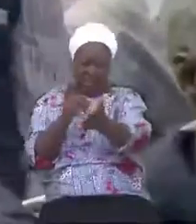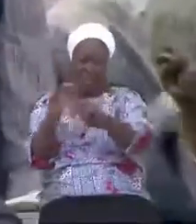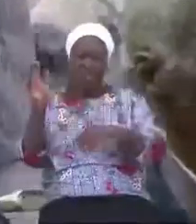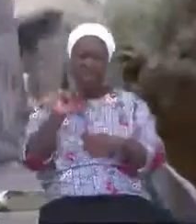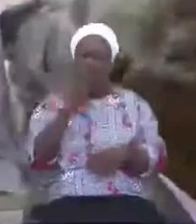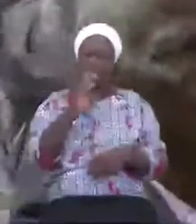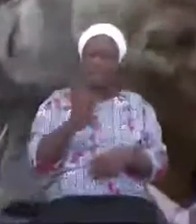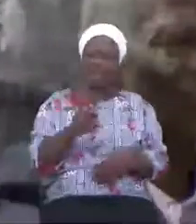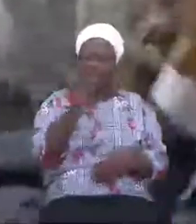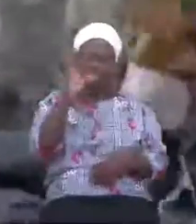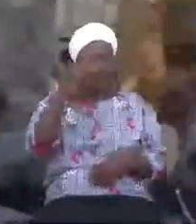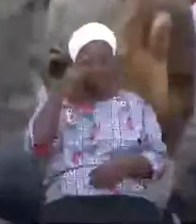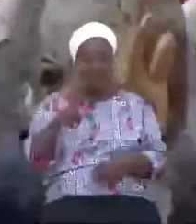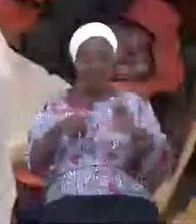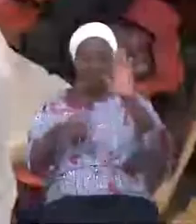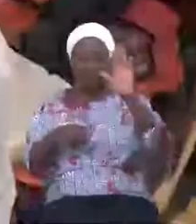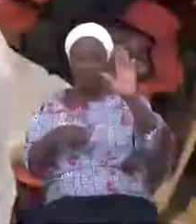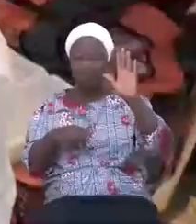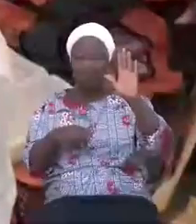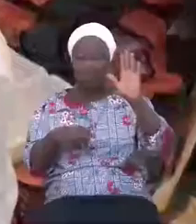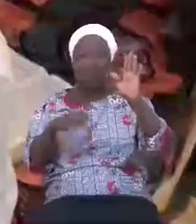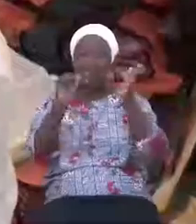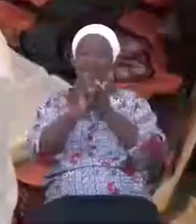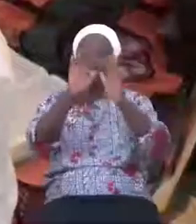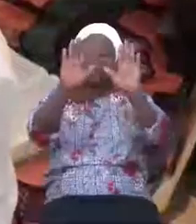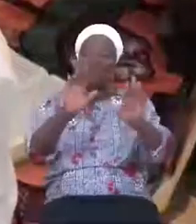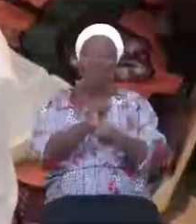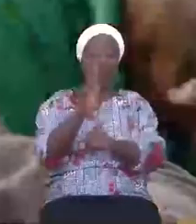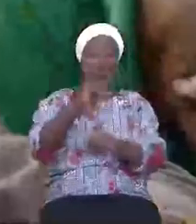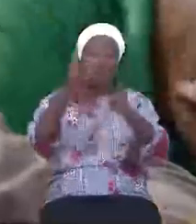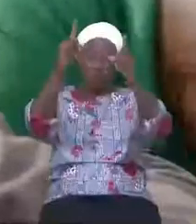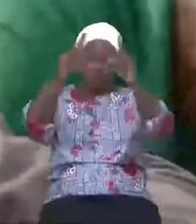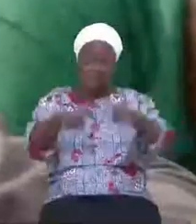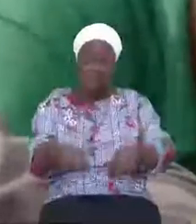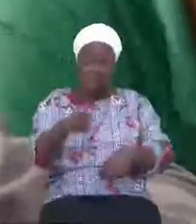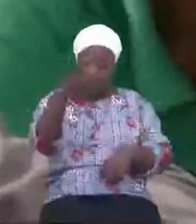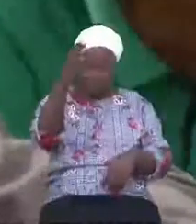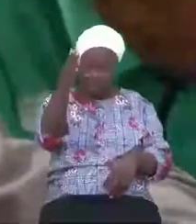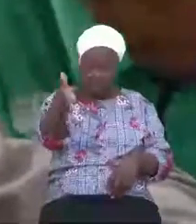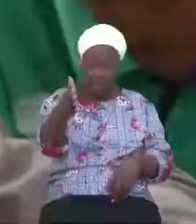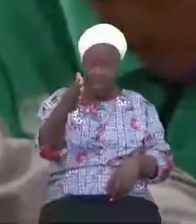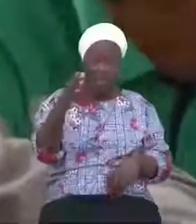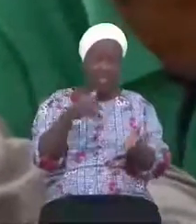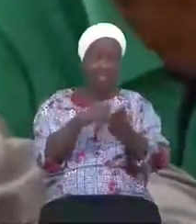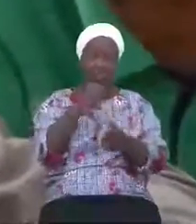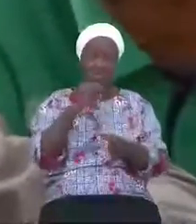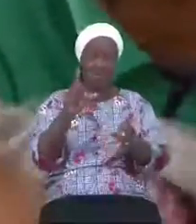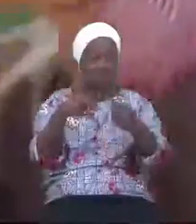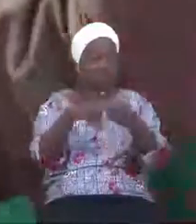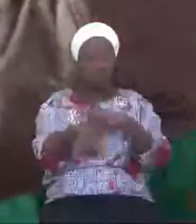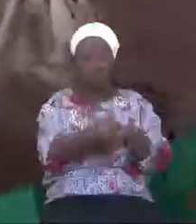Je te cherche. Hein. Ce miracle va atterrir là où tu es. Et il n'ira nulle